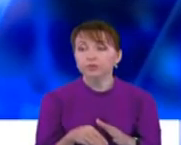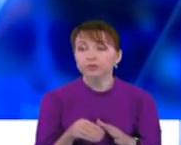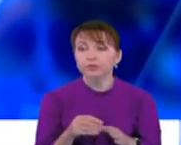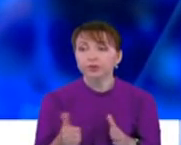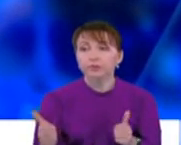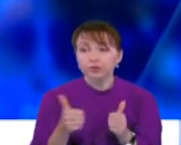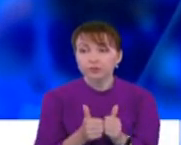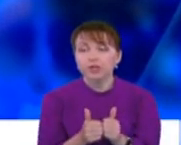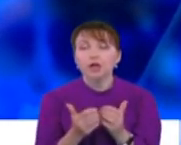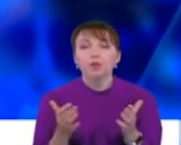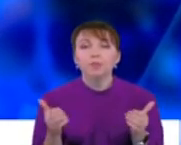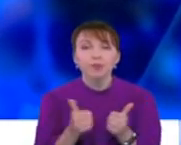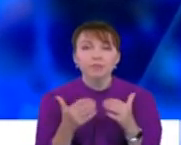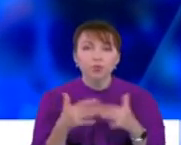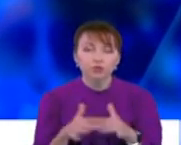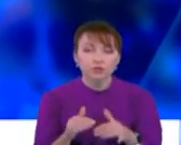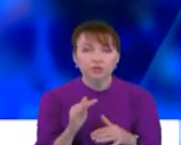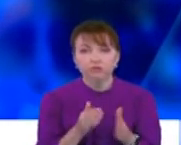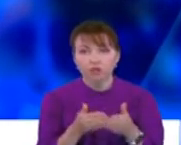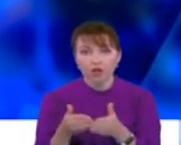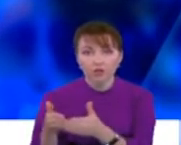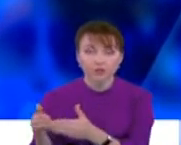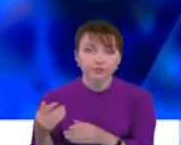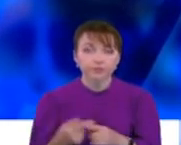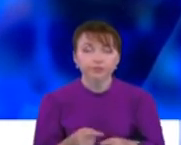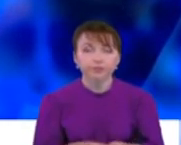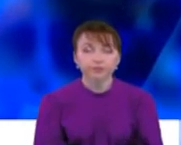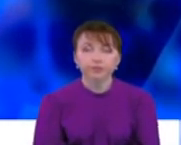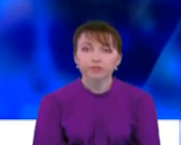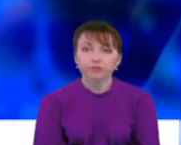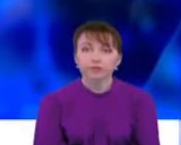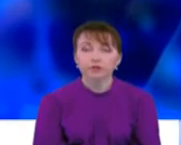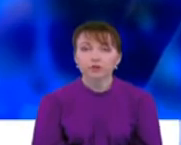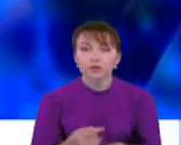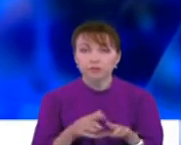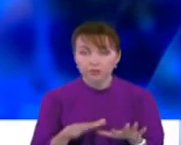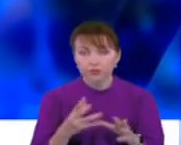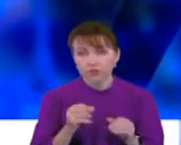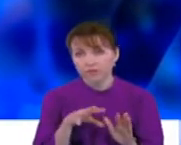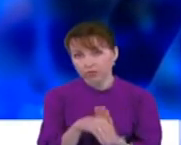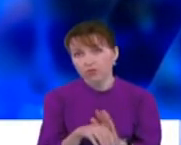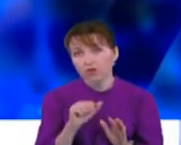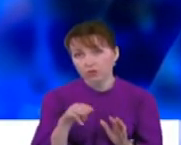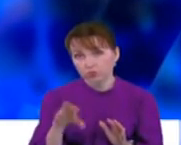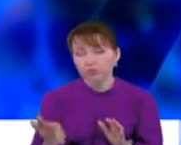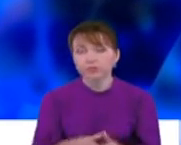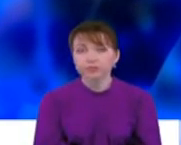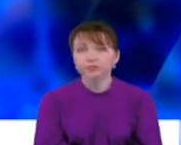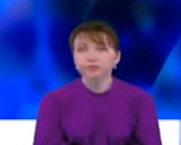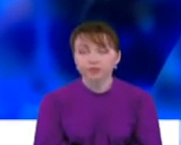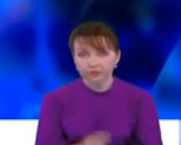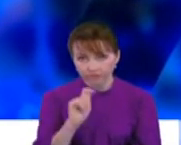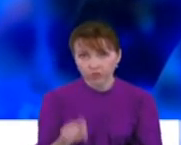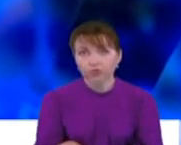прилягає до приморського флангу, вона є, скажімо так, районом ведення бойових дій. В